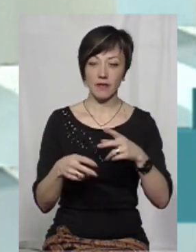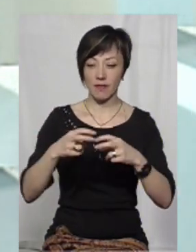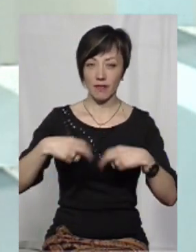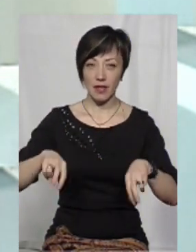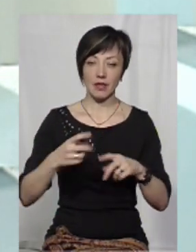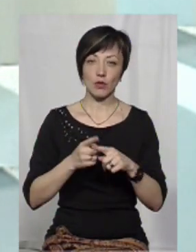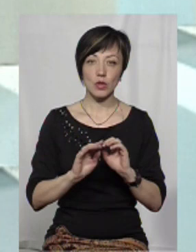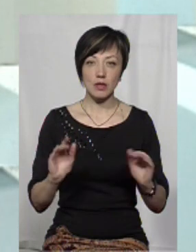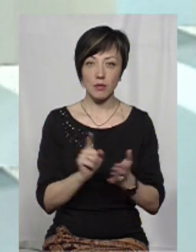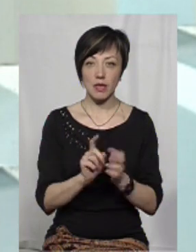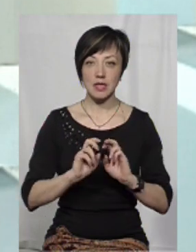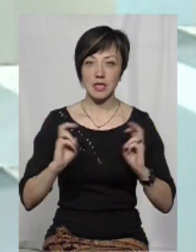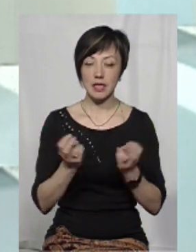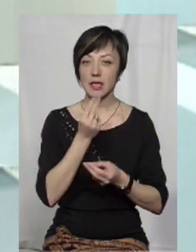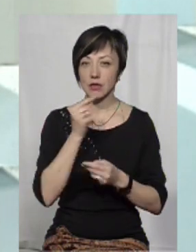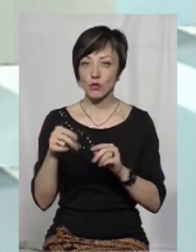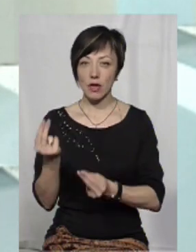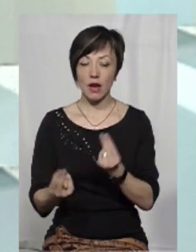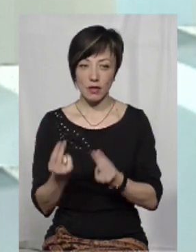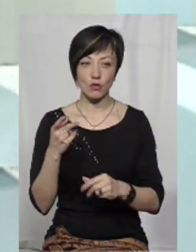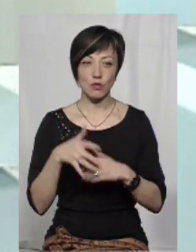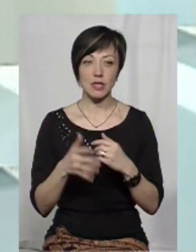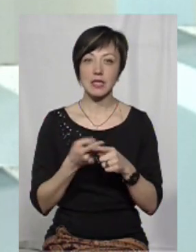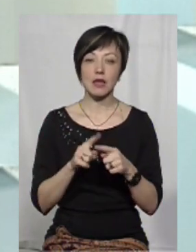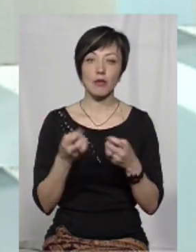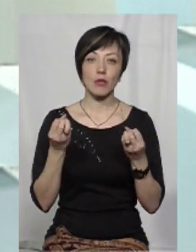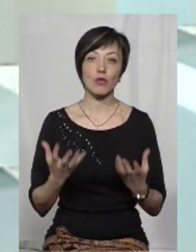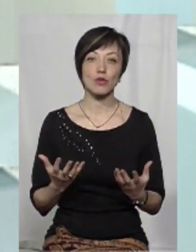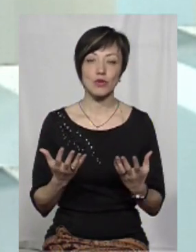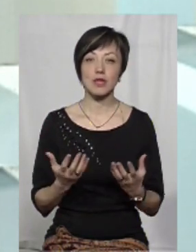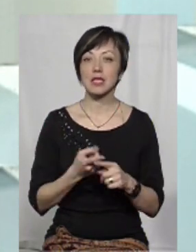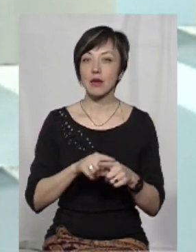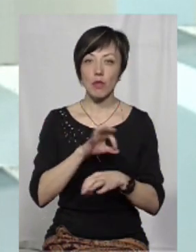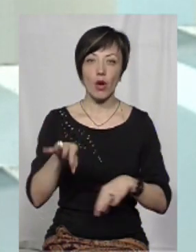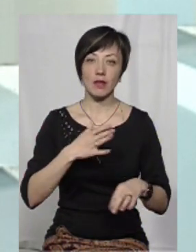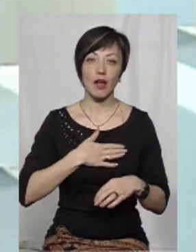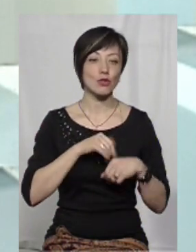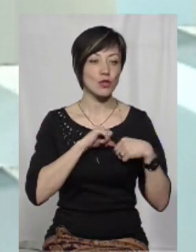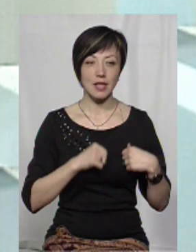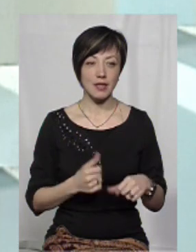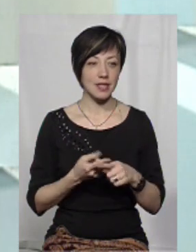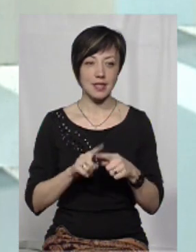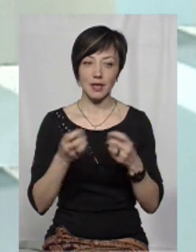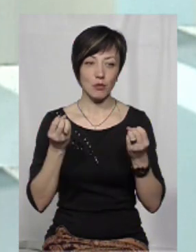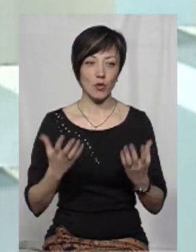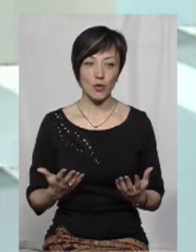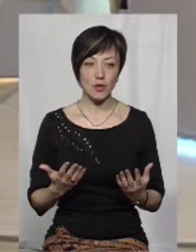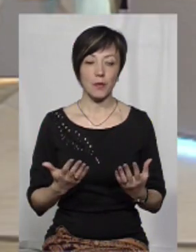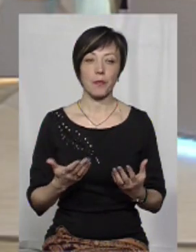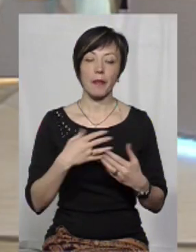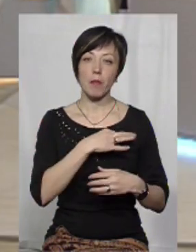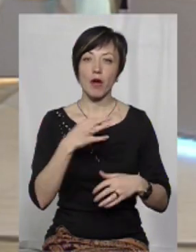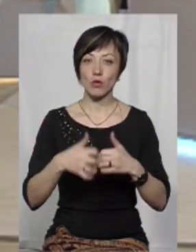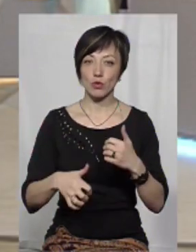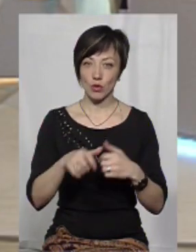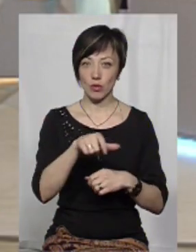вийти. Тут дітки мають сидіти їсти, тут мають гратися, розумієте? Це просто, це проєкт нашого серця, не просто, це нам